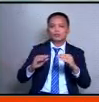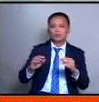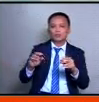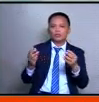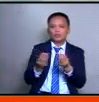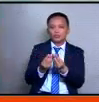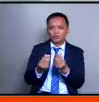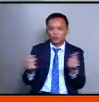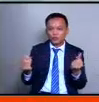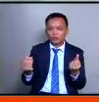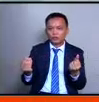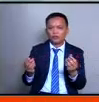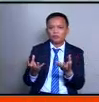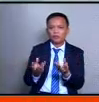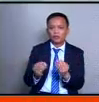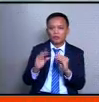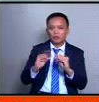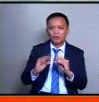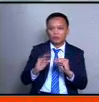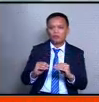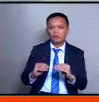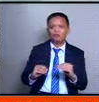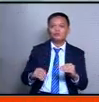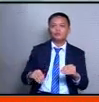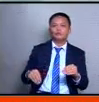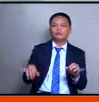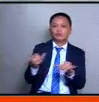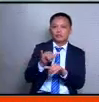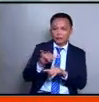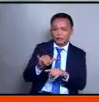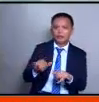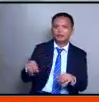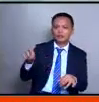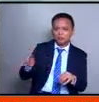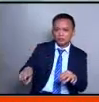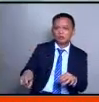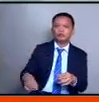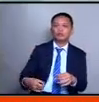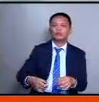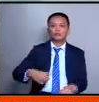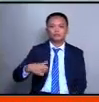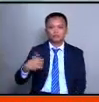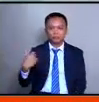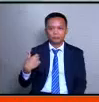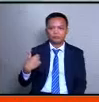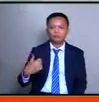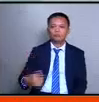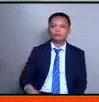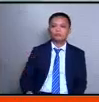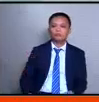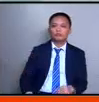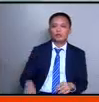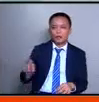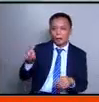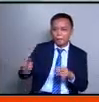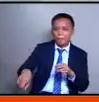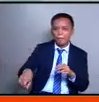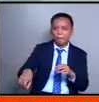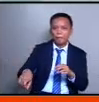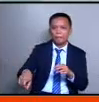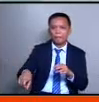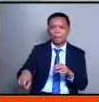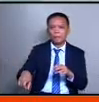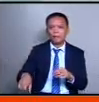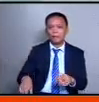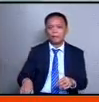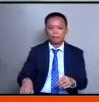dapat ganitong klaseng struktura ipapatayo nyo, ganito dapat ang mga design, etc., sir? Dapat po. At saka yung mga